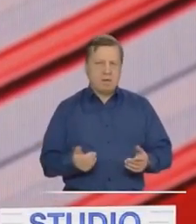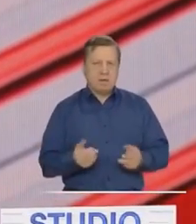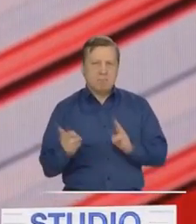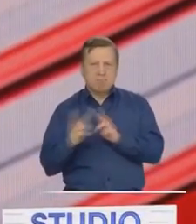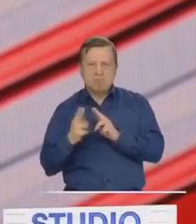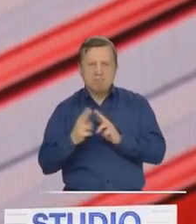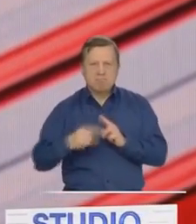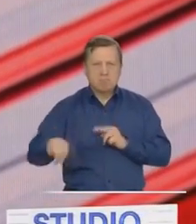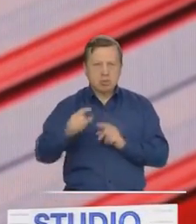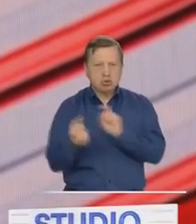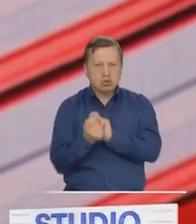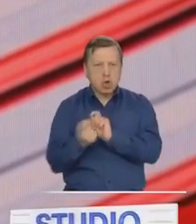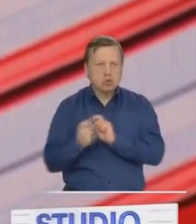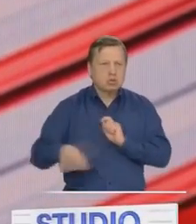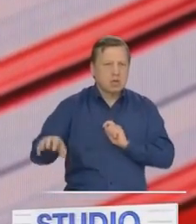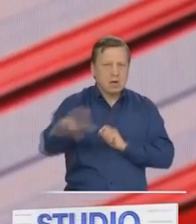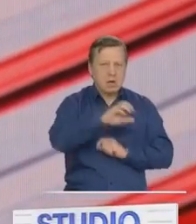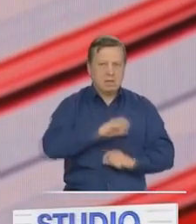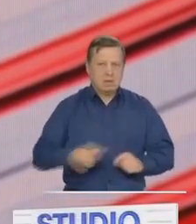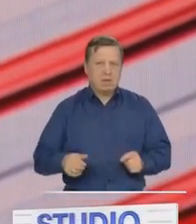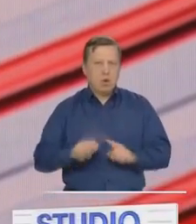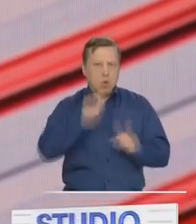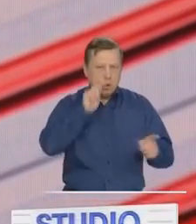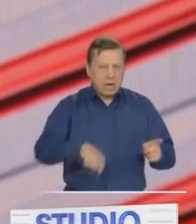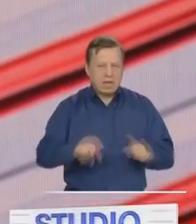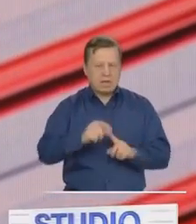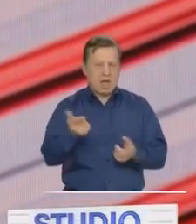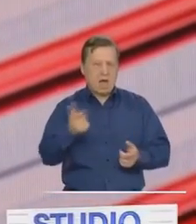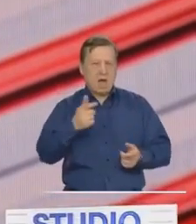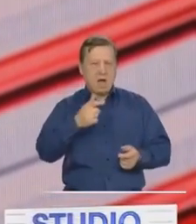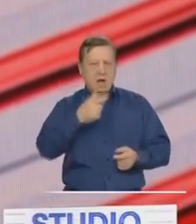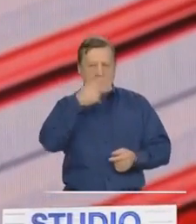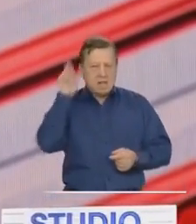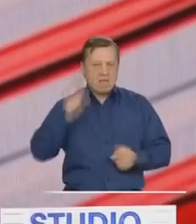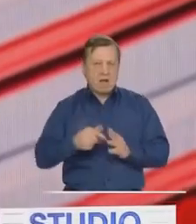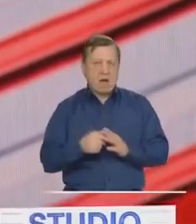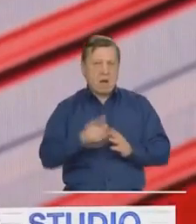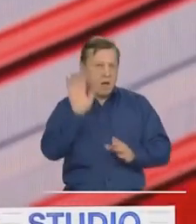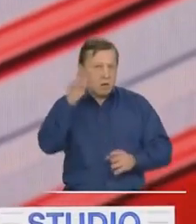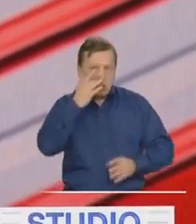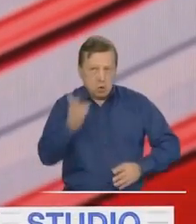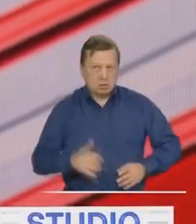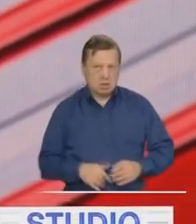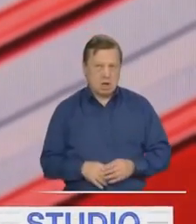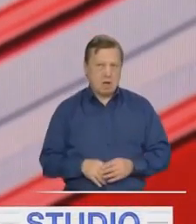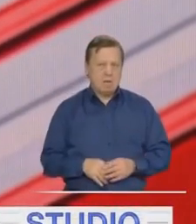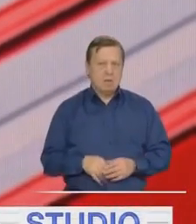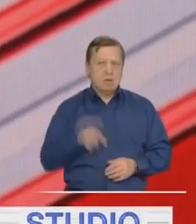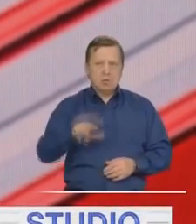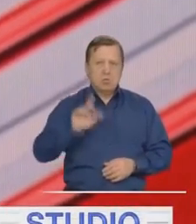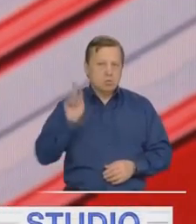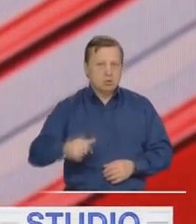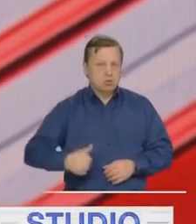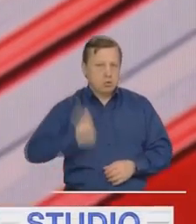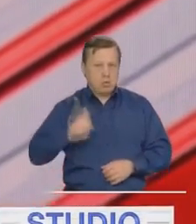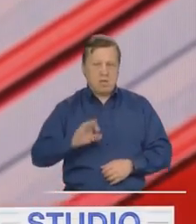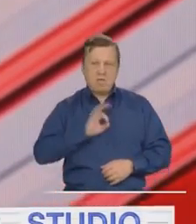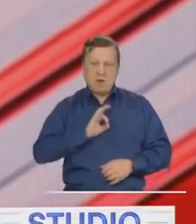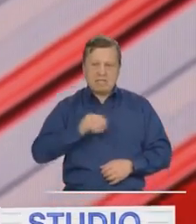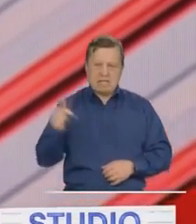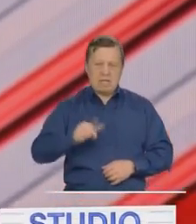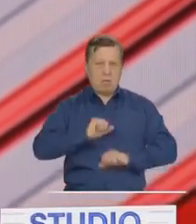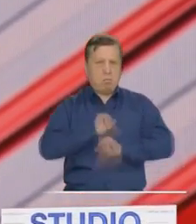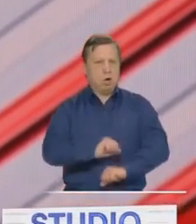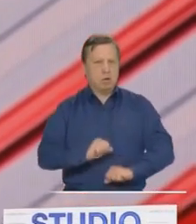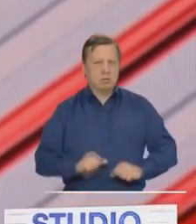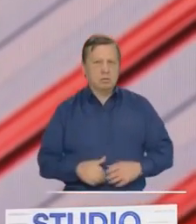relacjach z naszymi sąsiadami jak ukraina litwa czy rosja tutaj wszędzie musimy bronić swoich interesów i